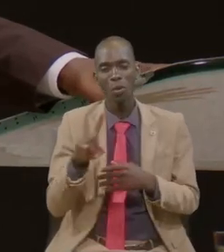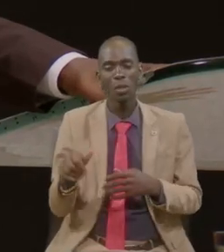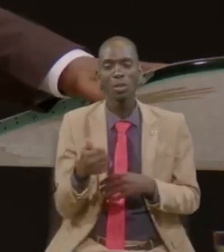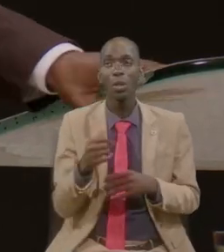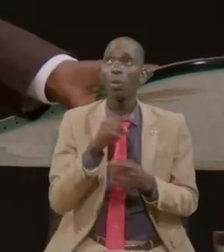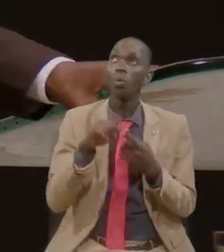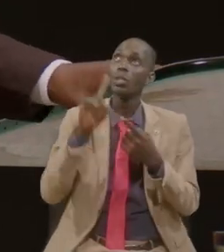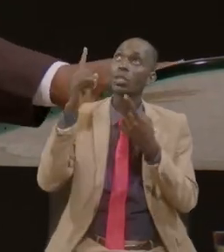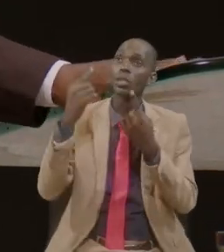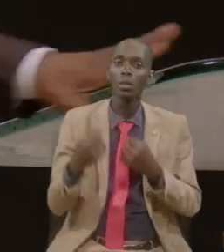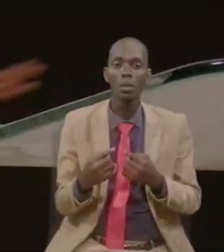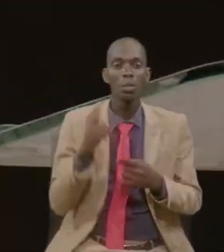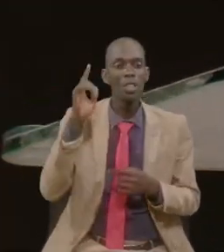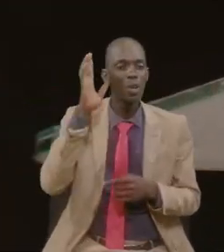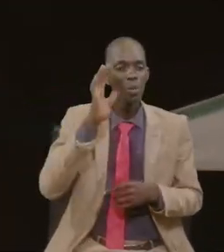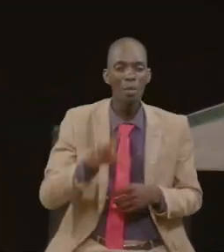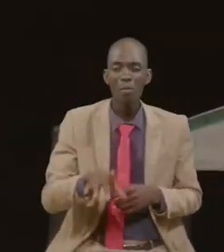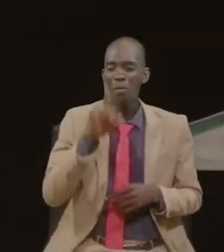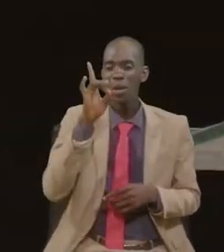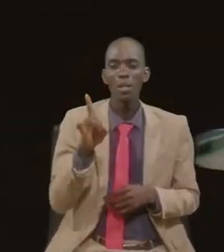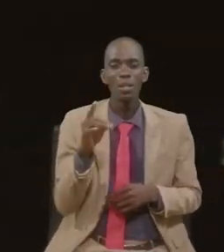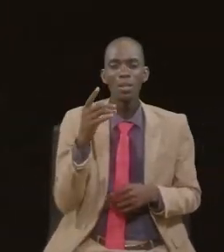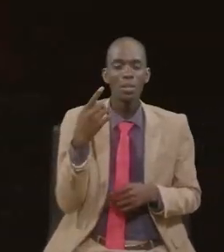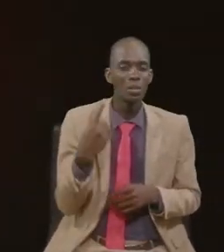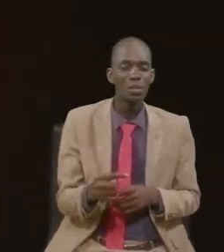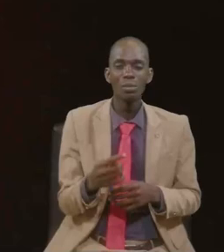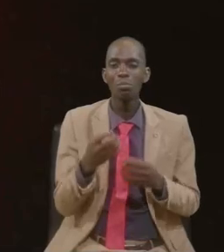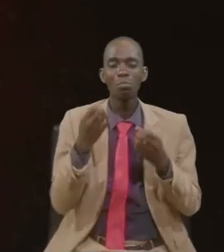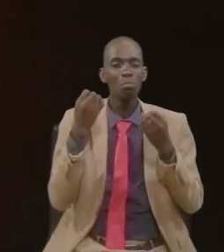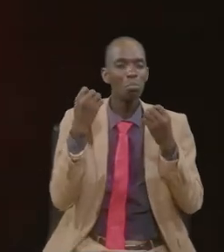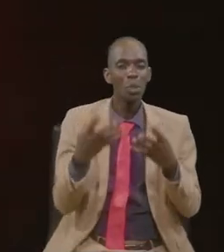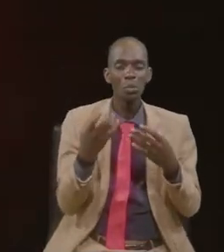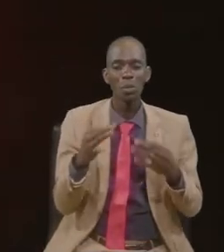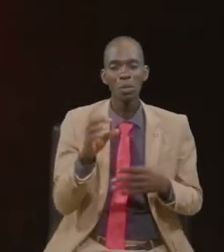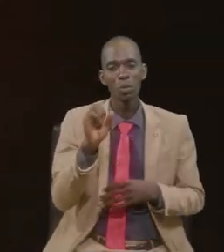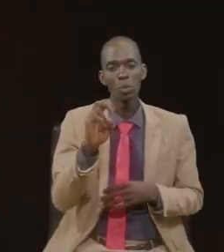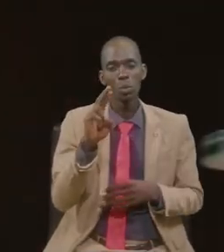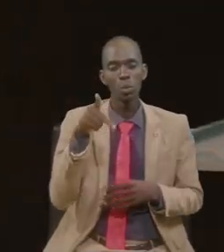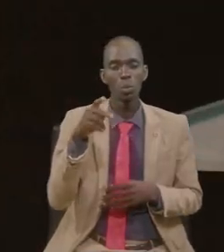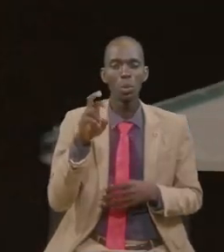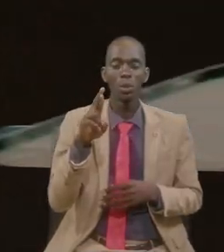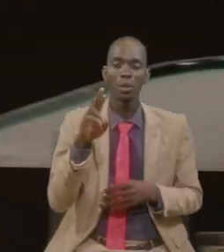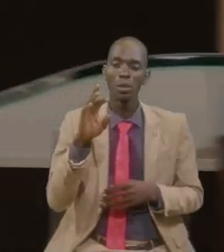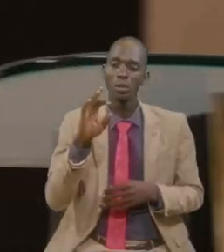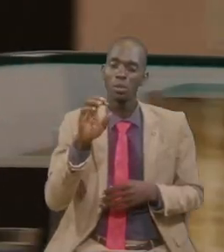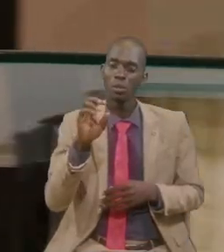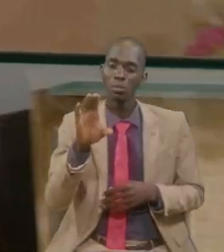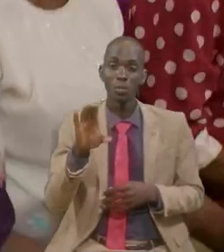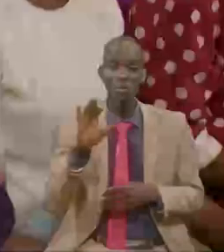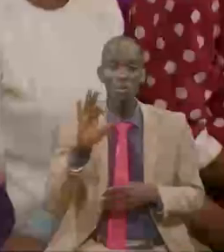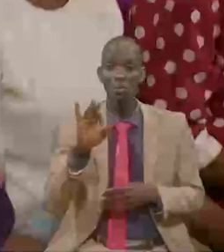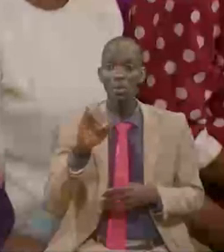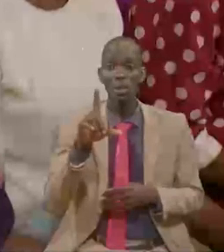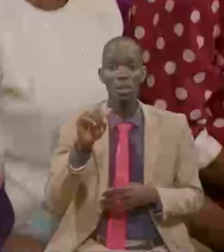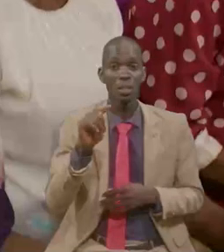de personnes quand il sera là. Il verra beaucoup de superficialité lorsqu'il viendra. Les